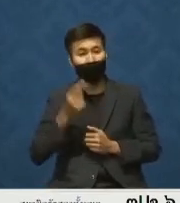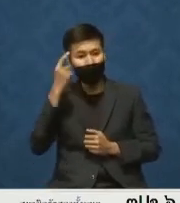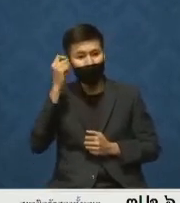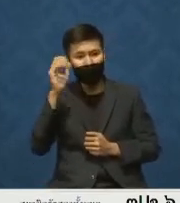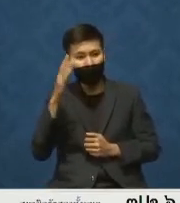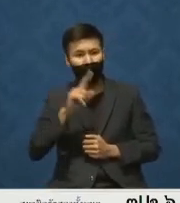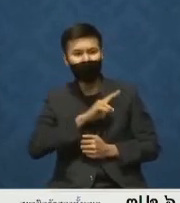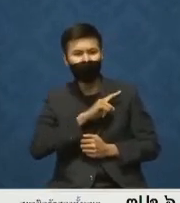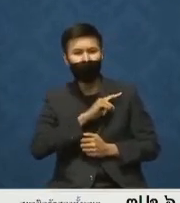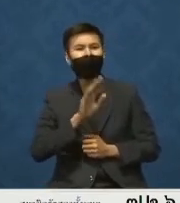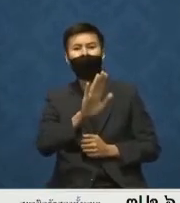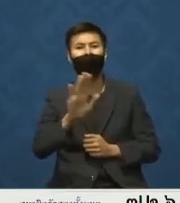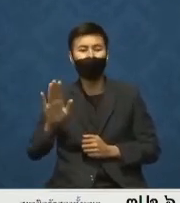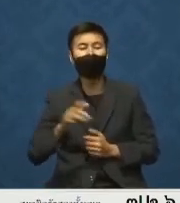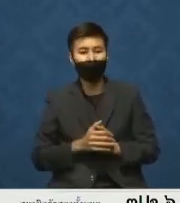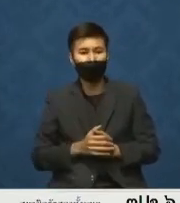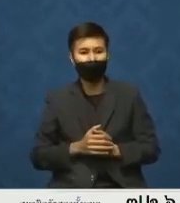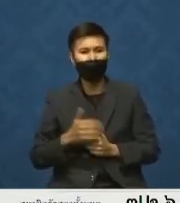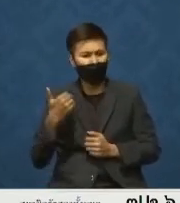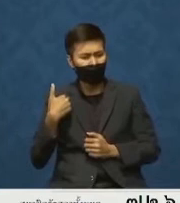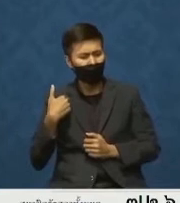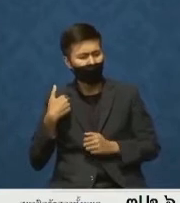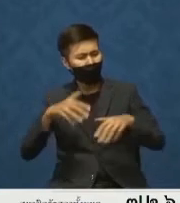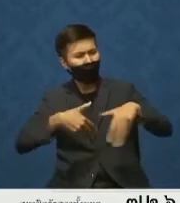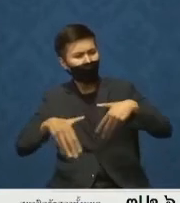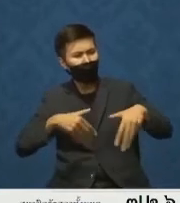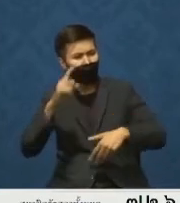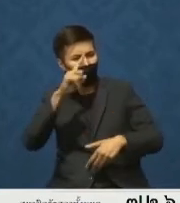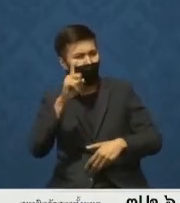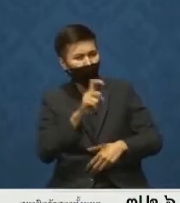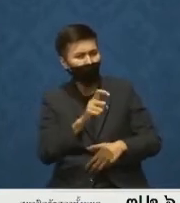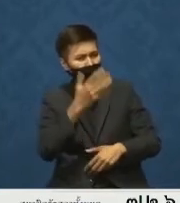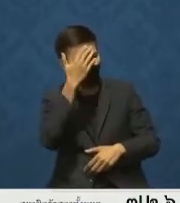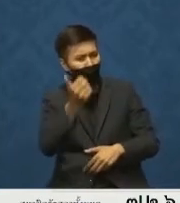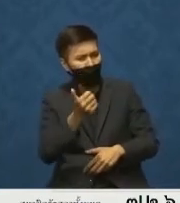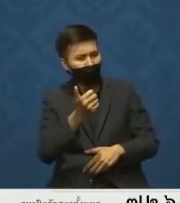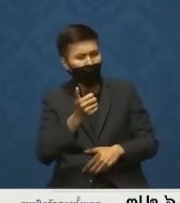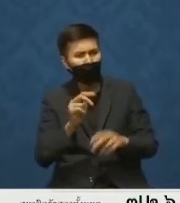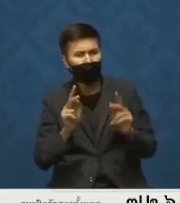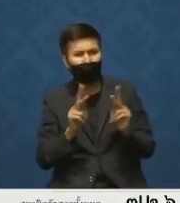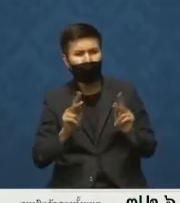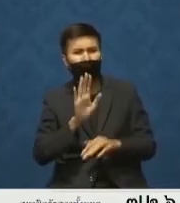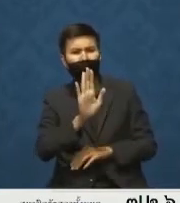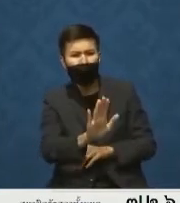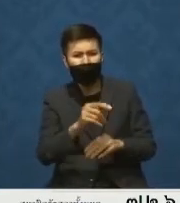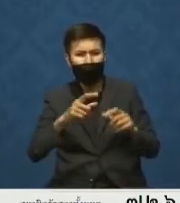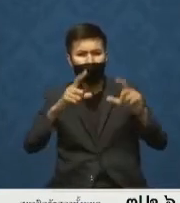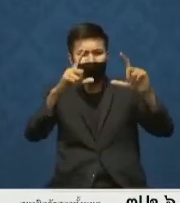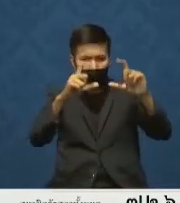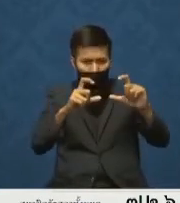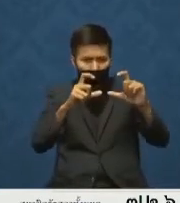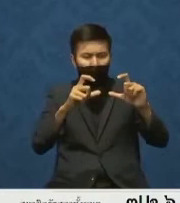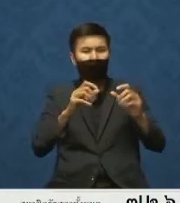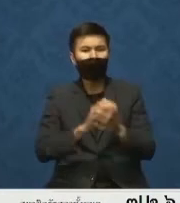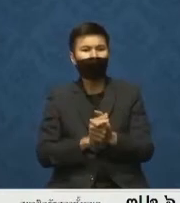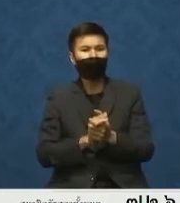ะกันทำให้หลายครั้งนั้ประชาชนทไปสงเกตการก็เกิดข้อคำถามครัว่าทำไมกรรมการประจำหนวยจะต้องไมให้เขาถ่ายรูปด้วยทำไม